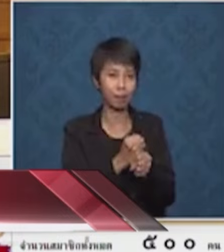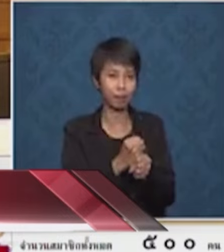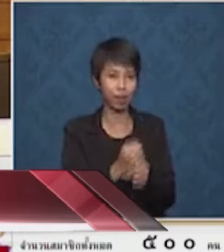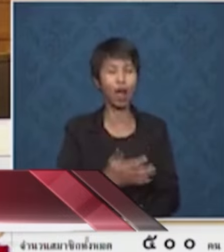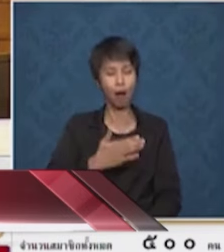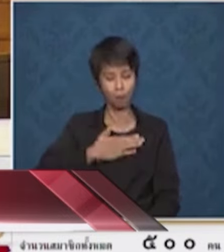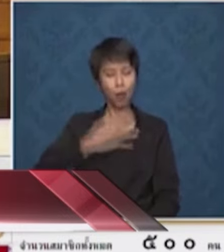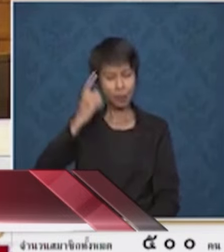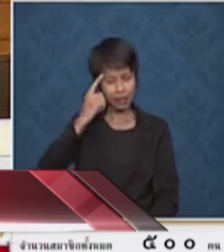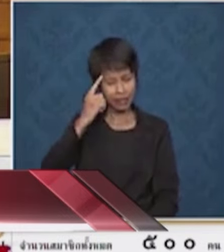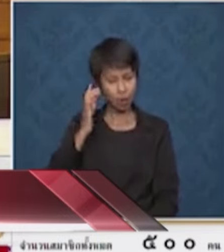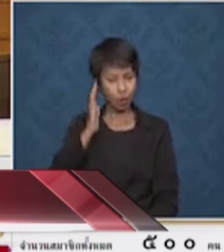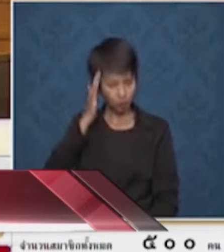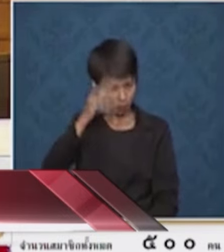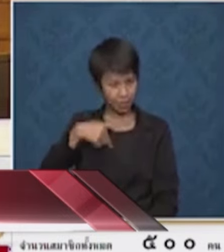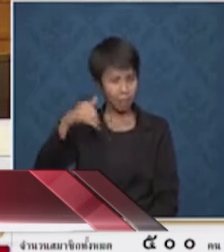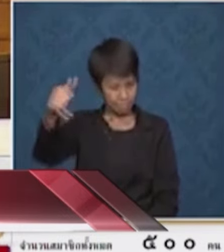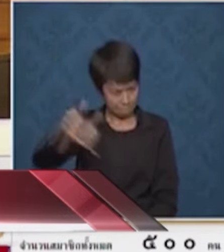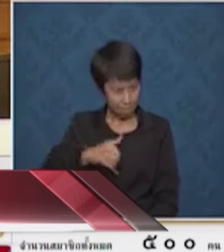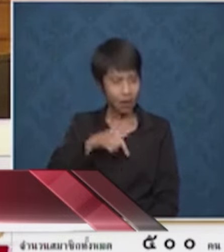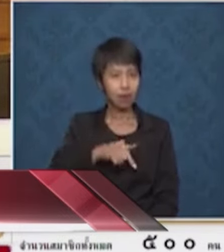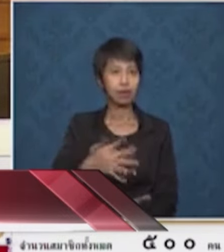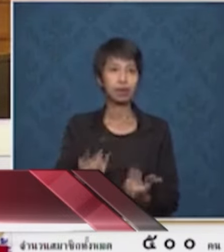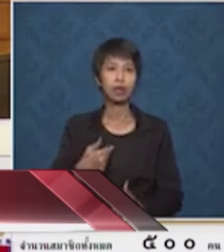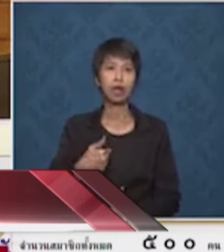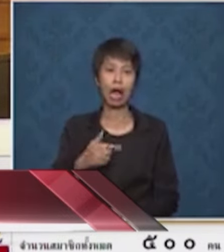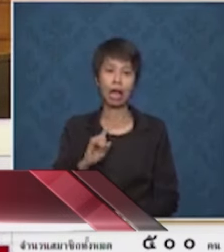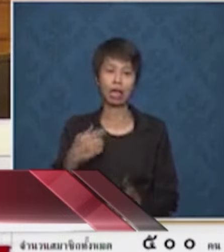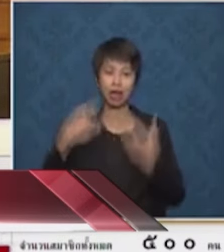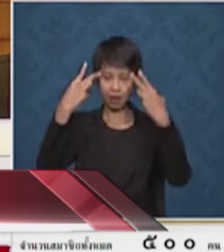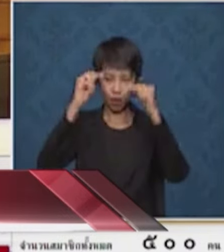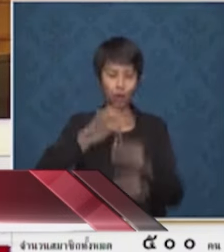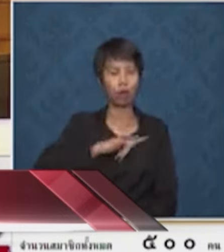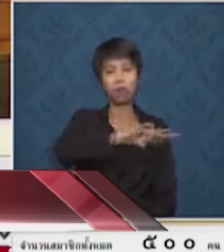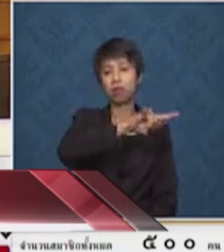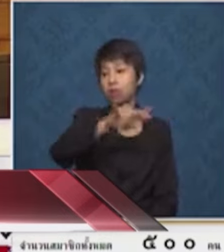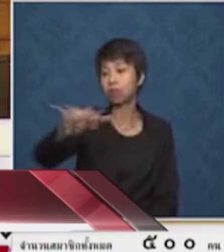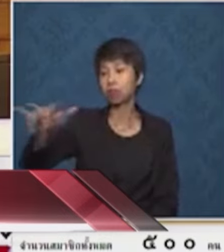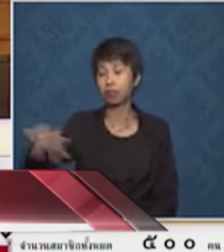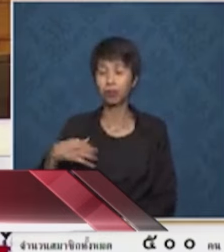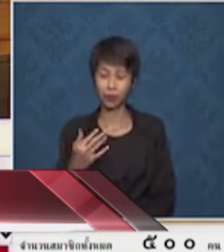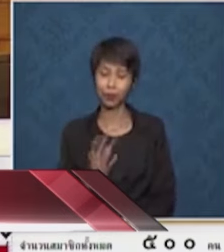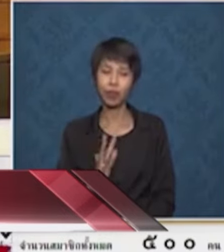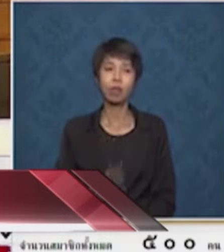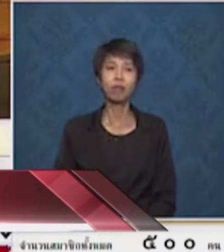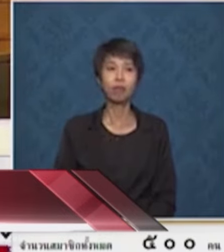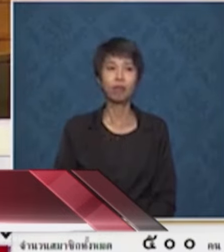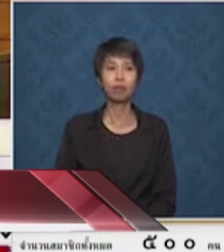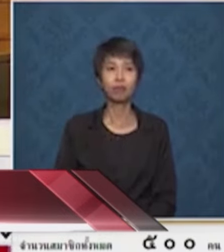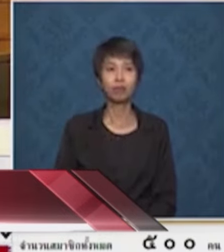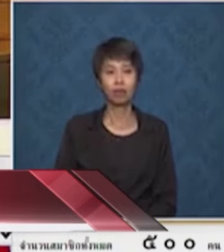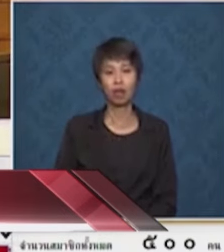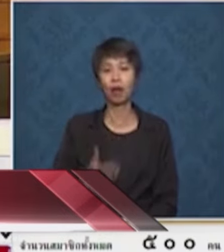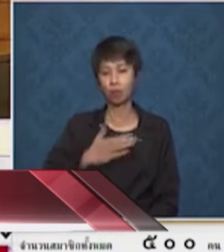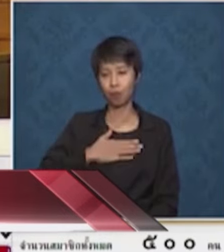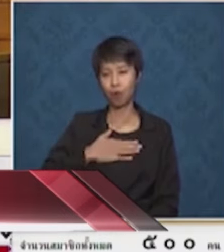ไม่มีหรอกครับที่นายกจะบินไปเหมือนกับแมลงวันนะครับในขณะเดียวกันก็ไม่อยากเห็นว่าพนักงานเอ่อ